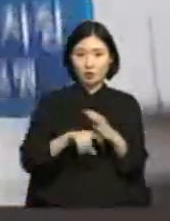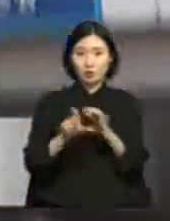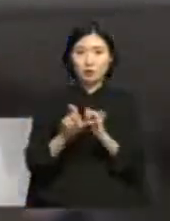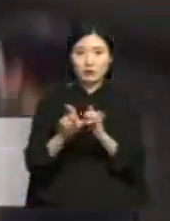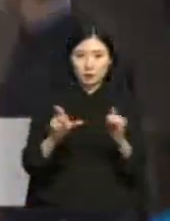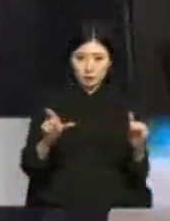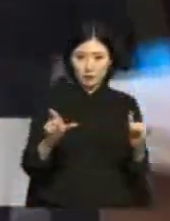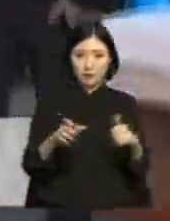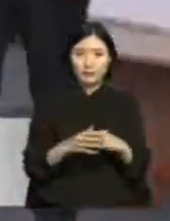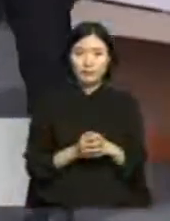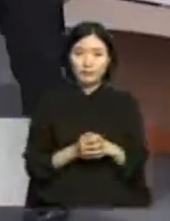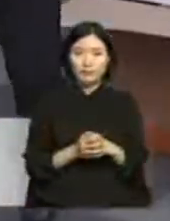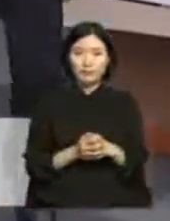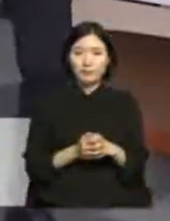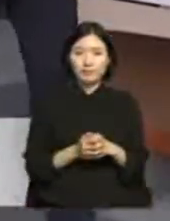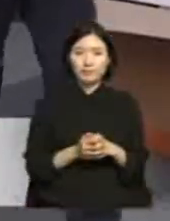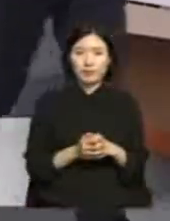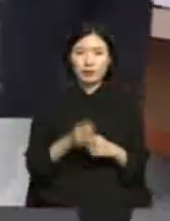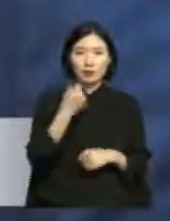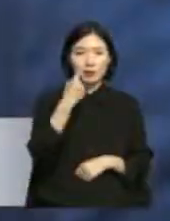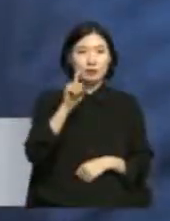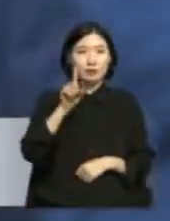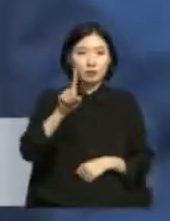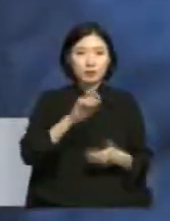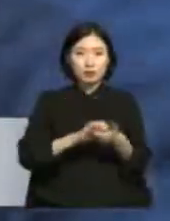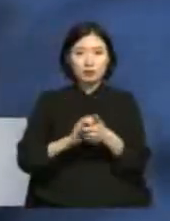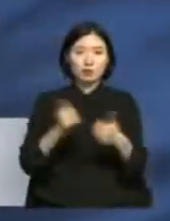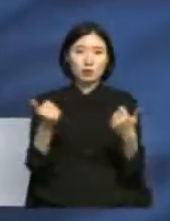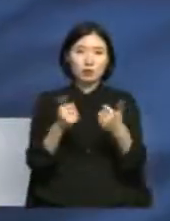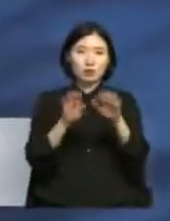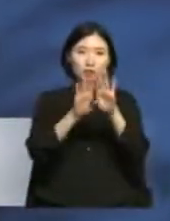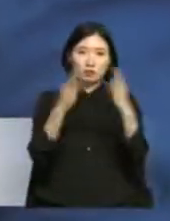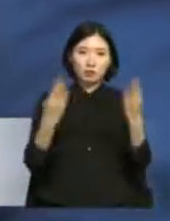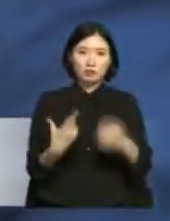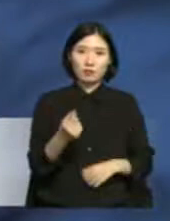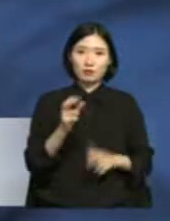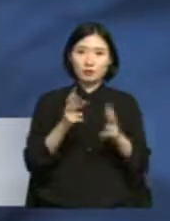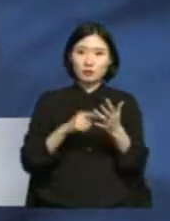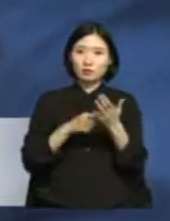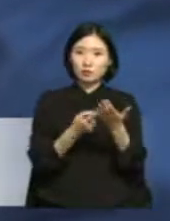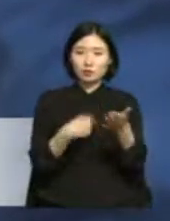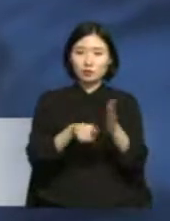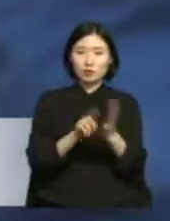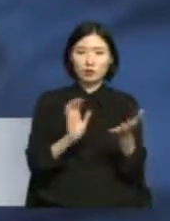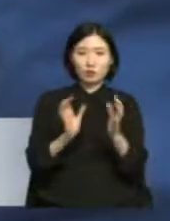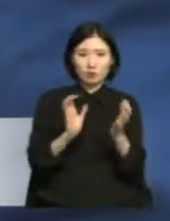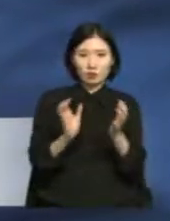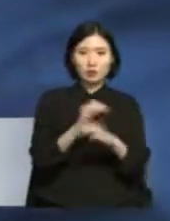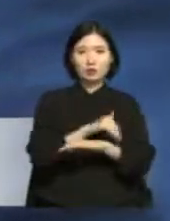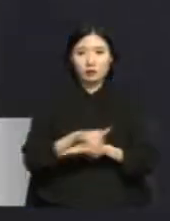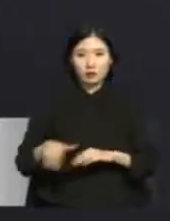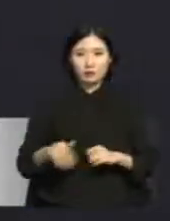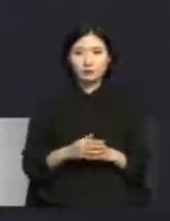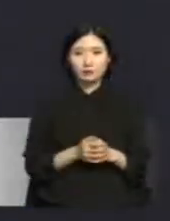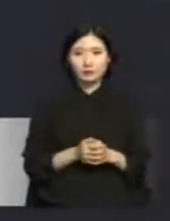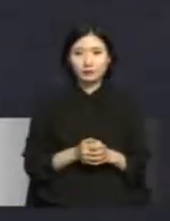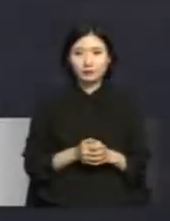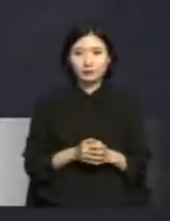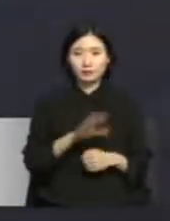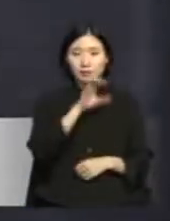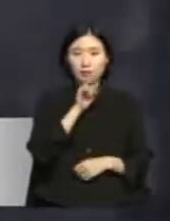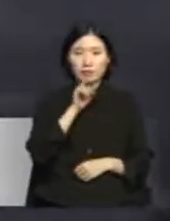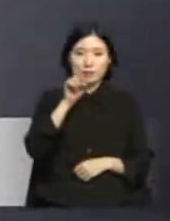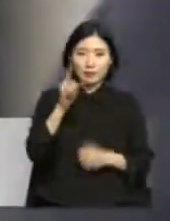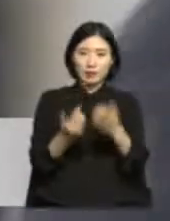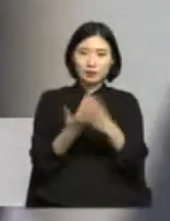구성됐습니다 서대문구는 한 달에 한 번 정기회의를 열고 빠른 사업진행을 위한 논의를 거칠 계획입니다 또 민원